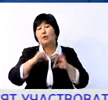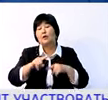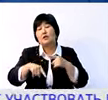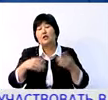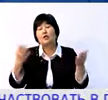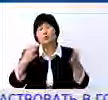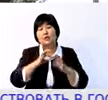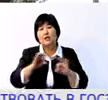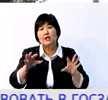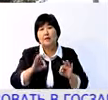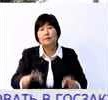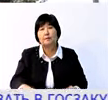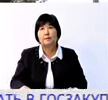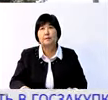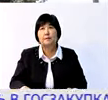следующем сюжете.